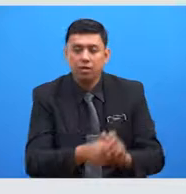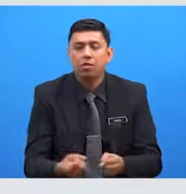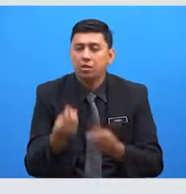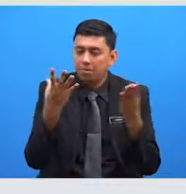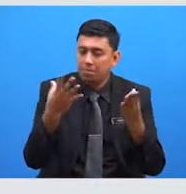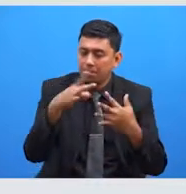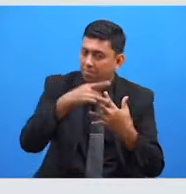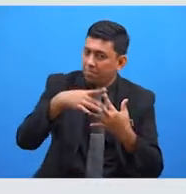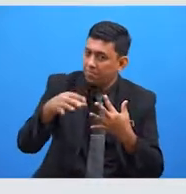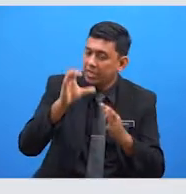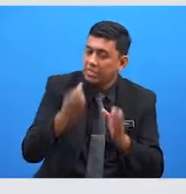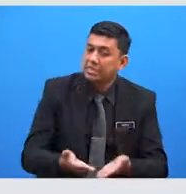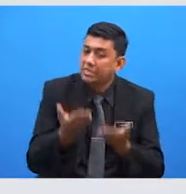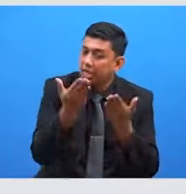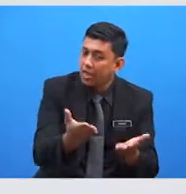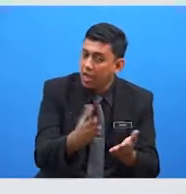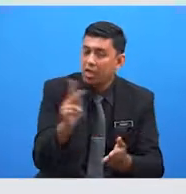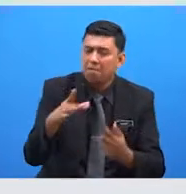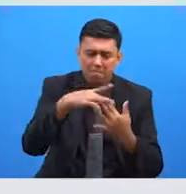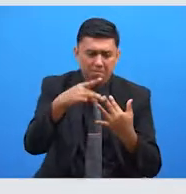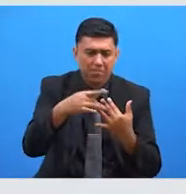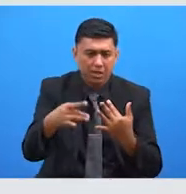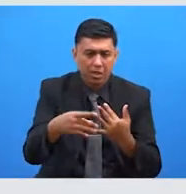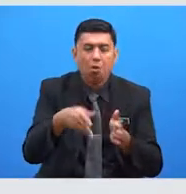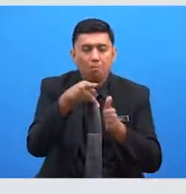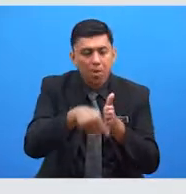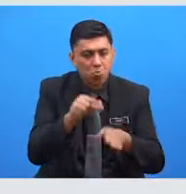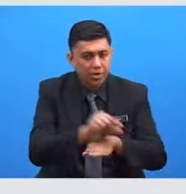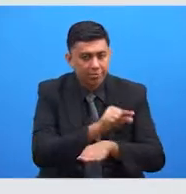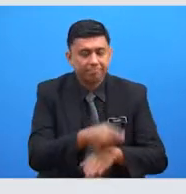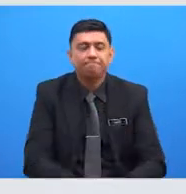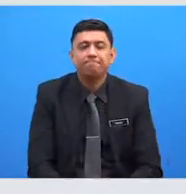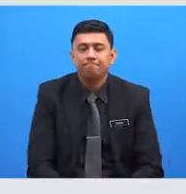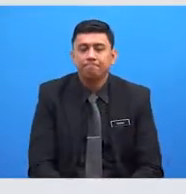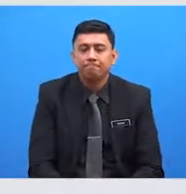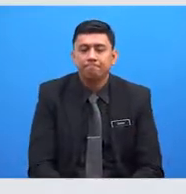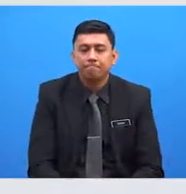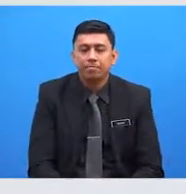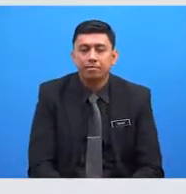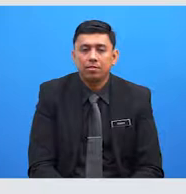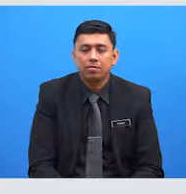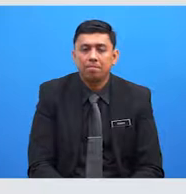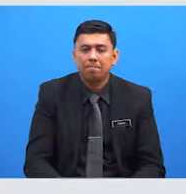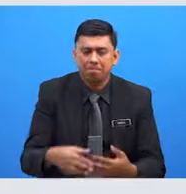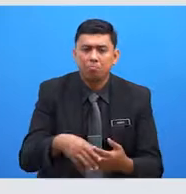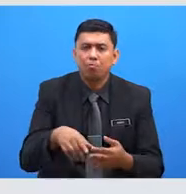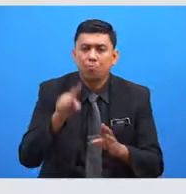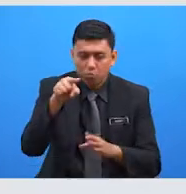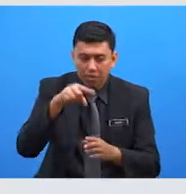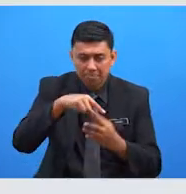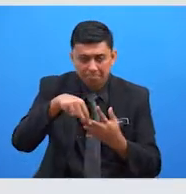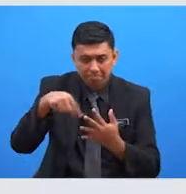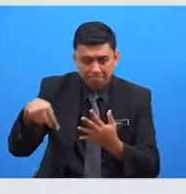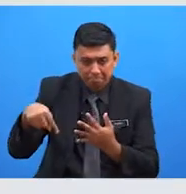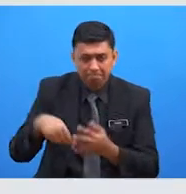beberapa pilihan yang dicadangkan untuk dipilih oleh pengguna. Bagi butang pilihan jenis radio, pengguna